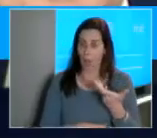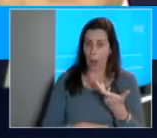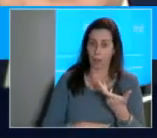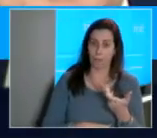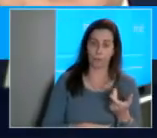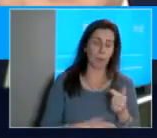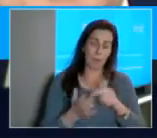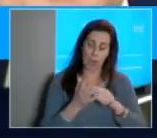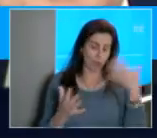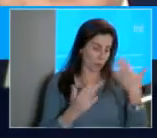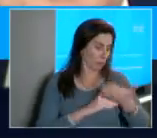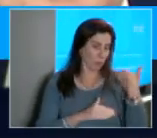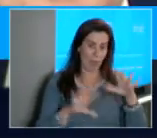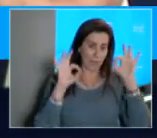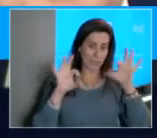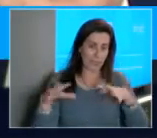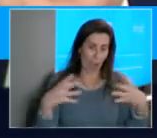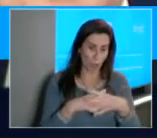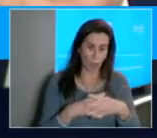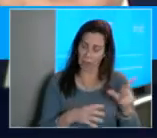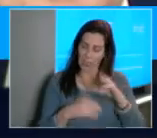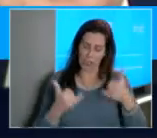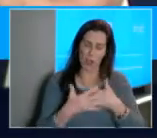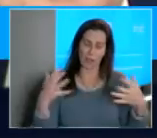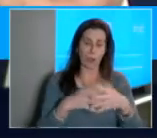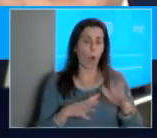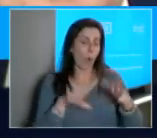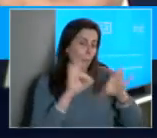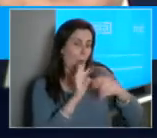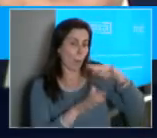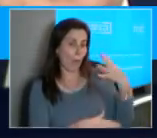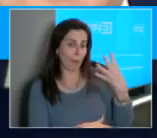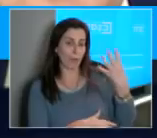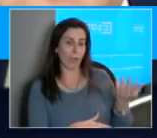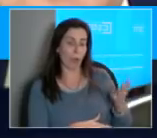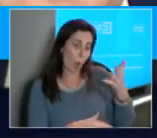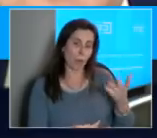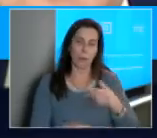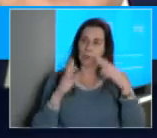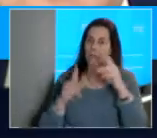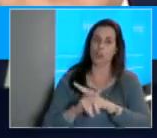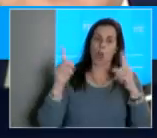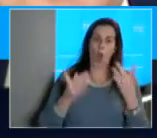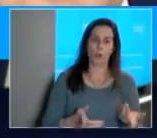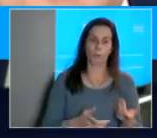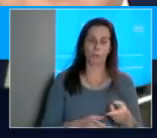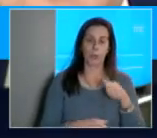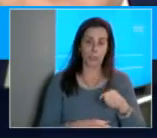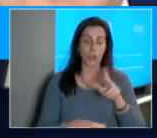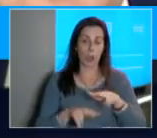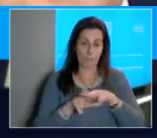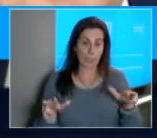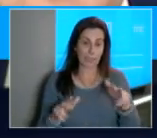לא היה אמור לשבת על אותו ספסל, בוודאי ובוודאי לא תהיה אחדות כשהוא יושב. אז אולי היו בחירות רביעיות. אני מקווה מאוד שלא. זה שיש